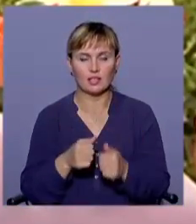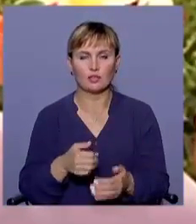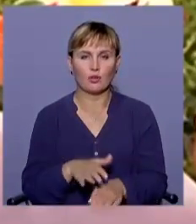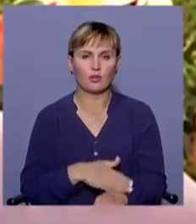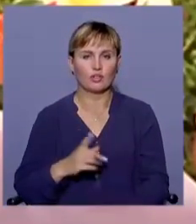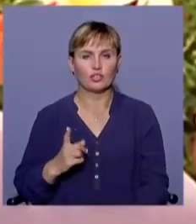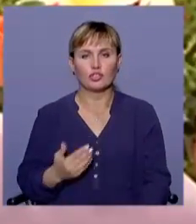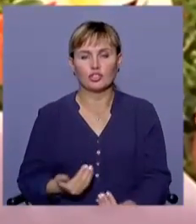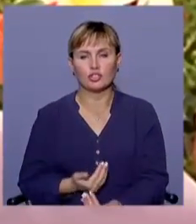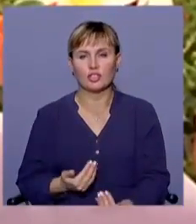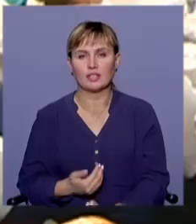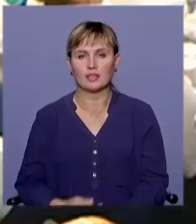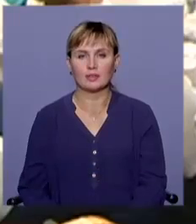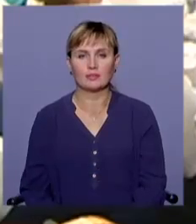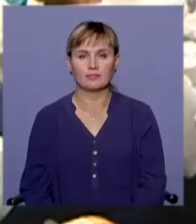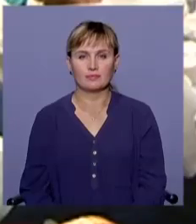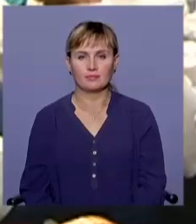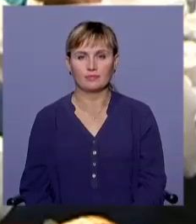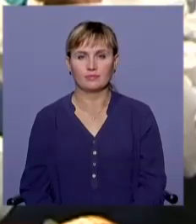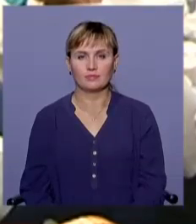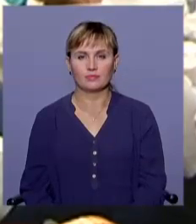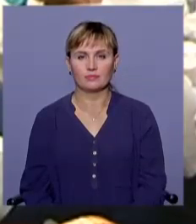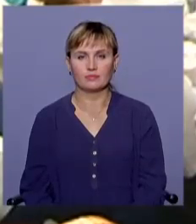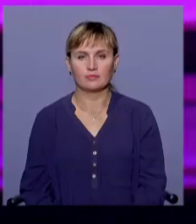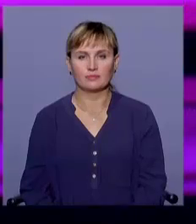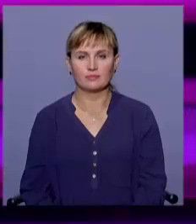долгожителей. Жанна Хабулхабар, Канат Кигизбаев, телеканал Алматы.